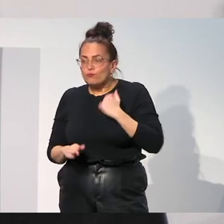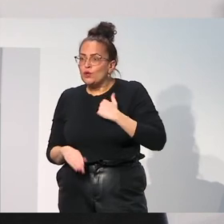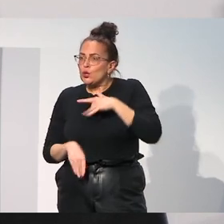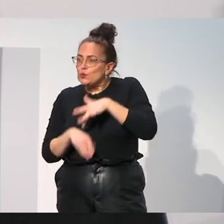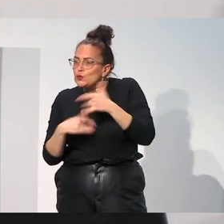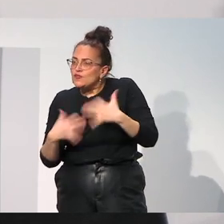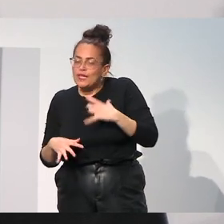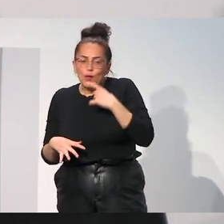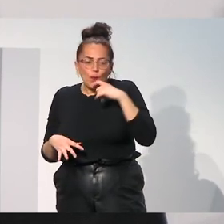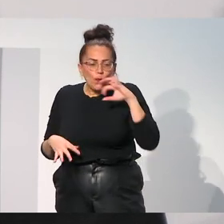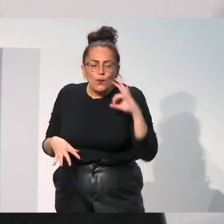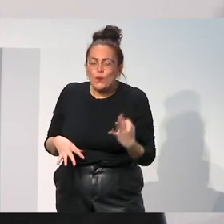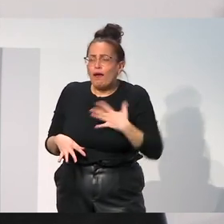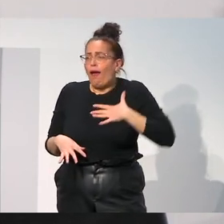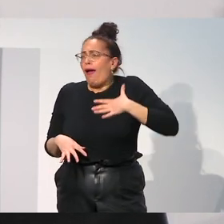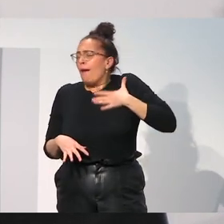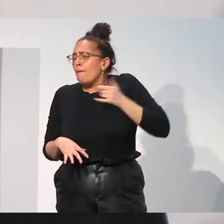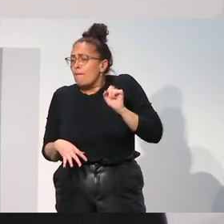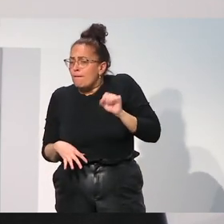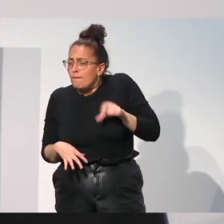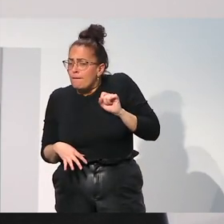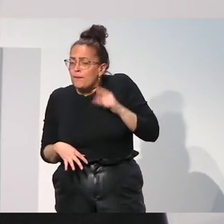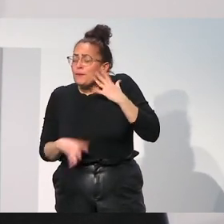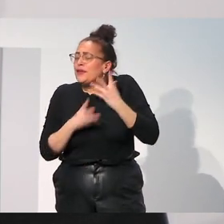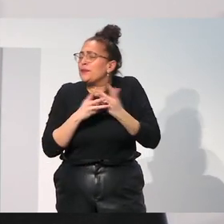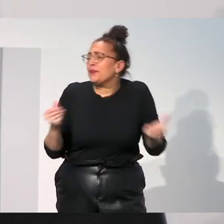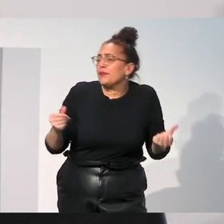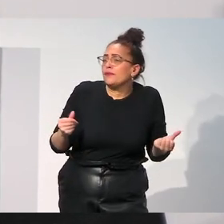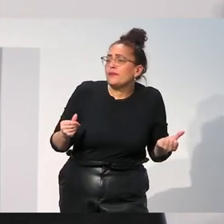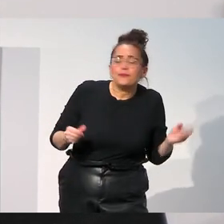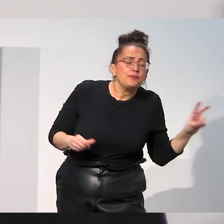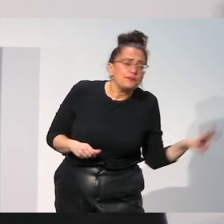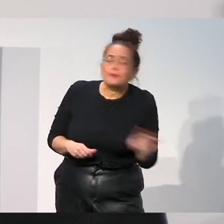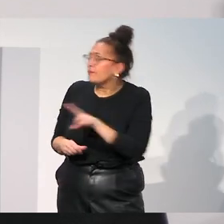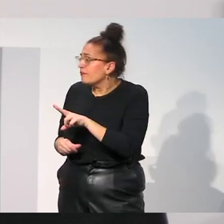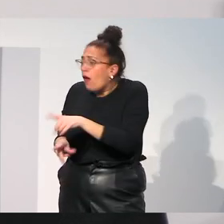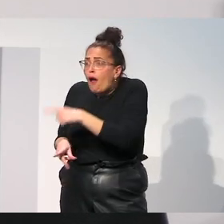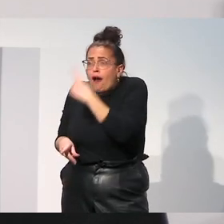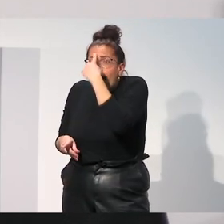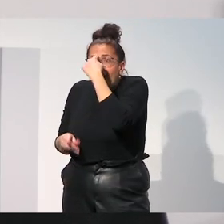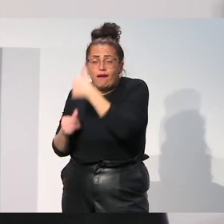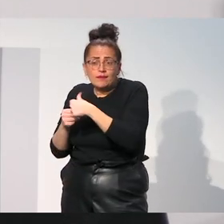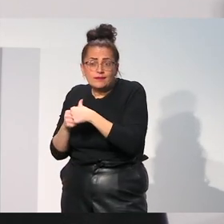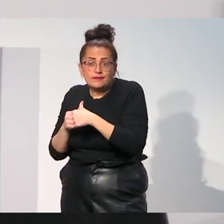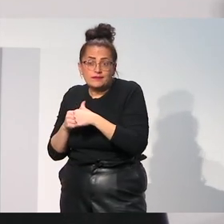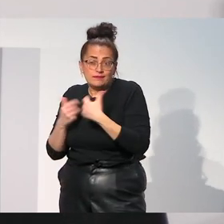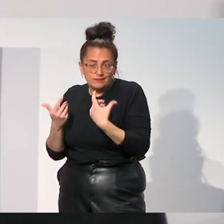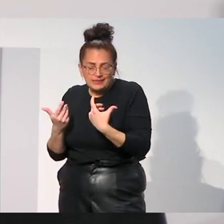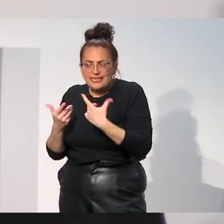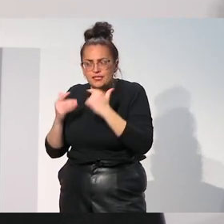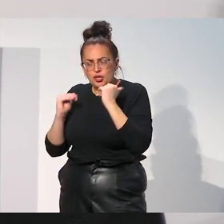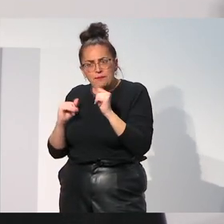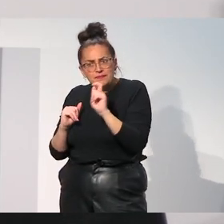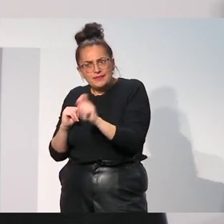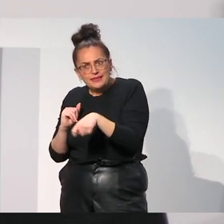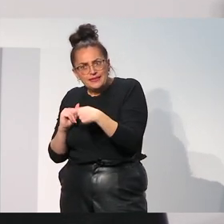un autre animal. Mais là, c'est aussi la croyance en la nature et en la capacité de continuer. Vous écrivez, à